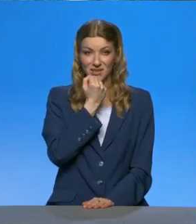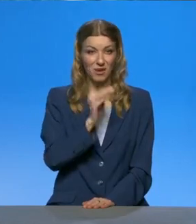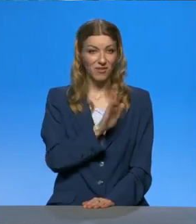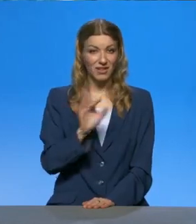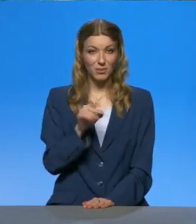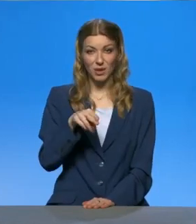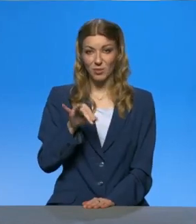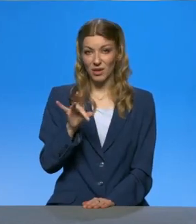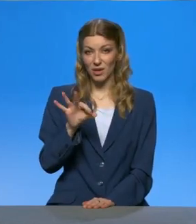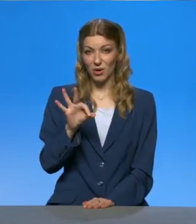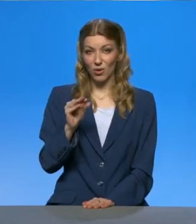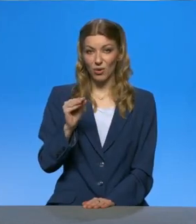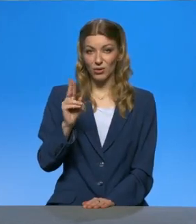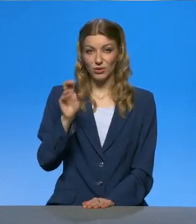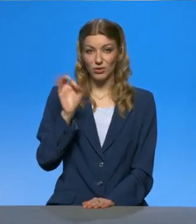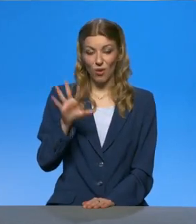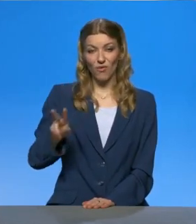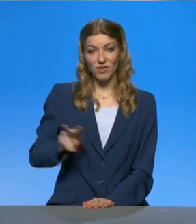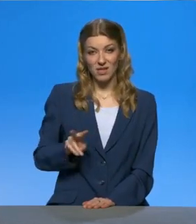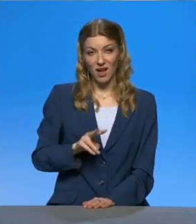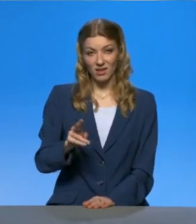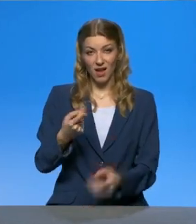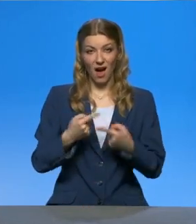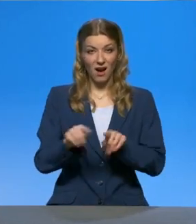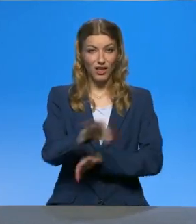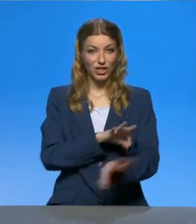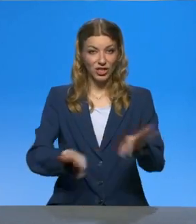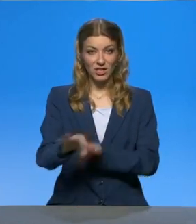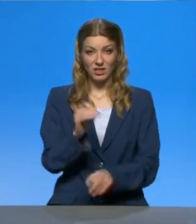Пирожков, футуролог, промышленный дизайнер и директор инжинирингового центра «Кинетика» был у нас на связи.